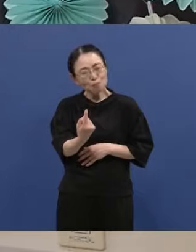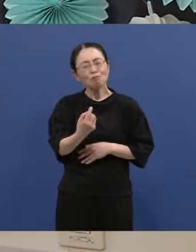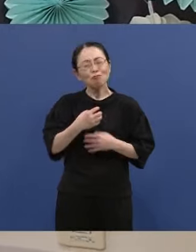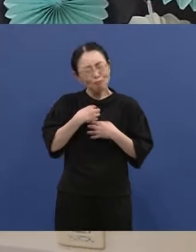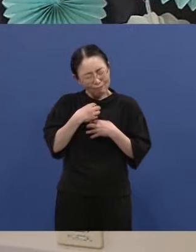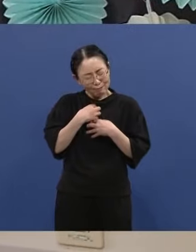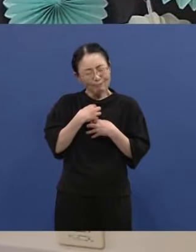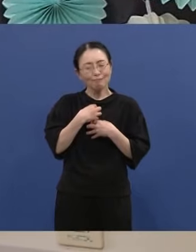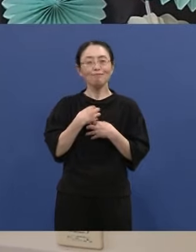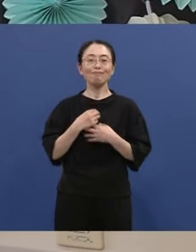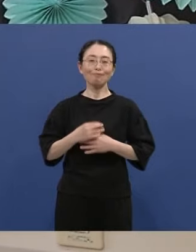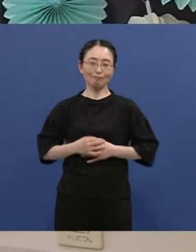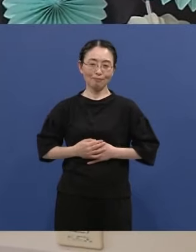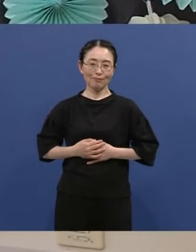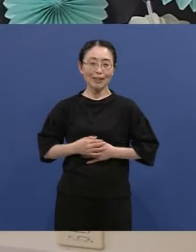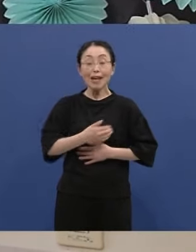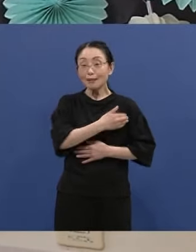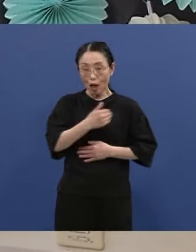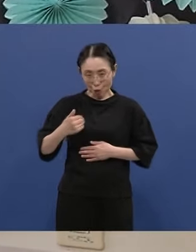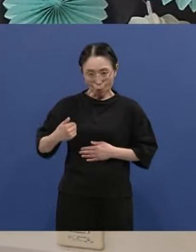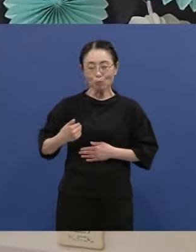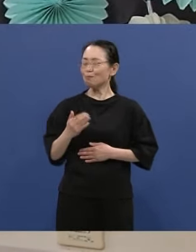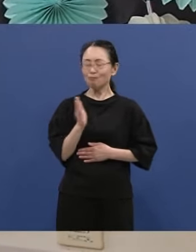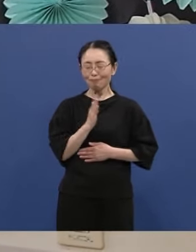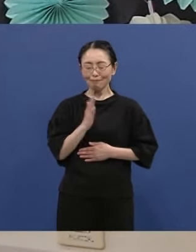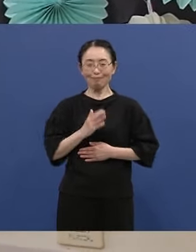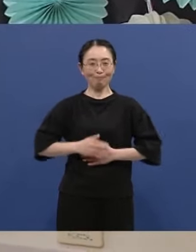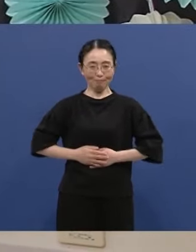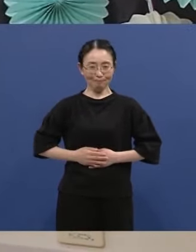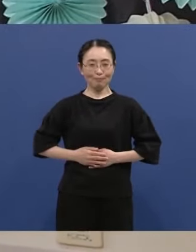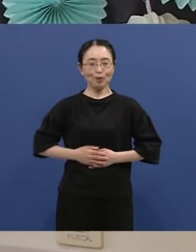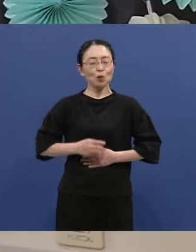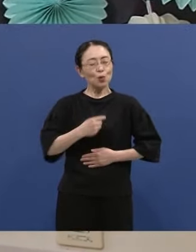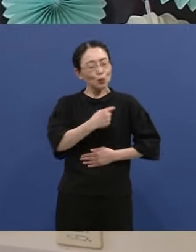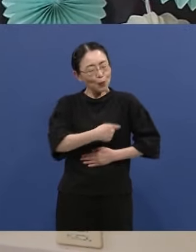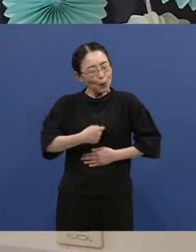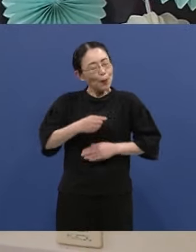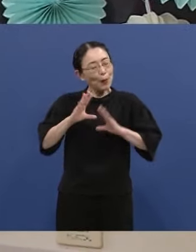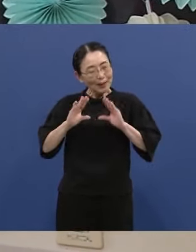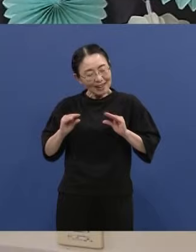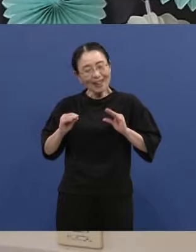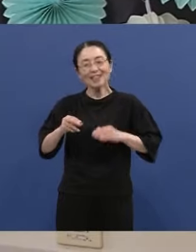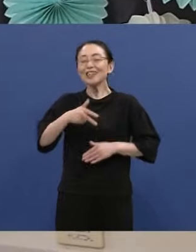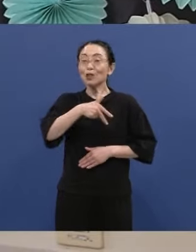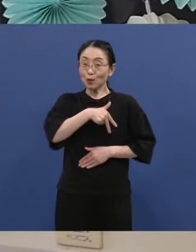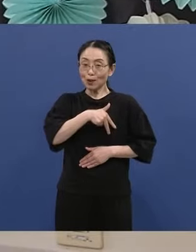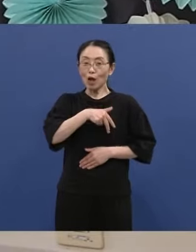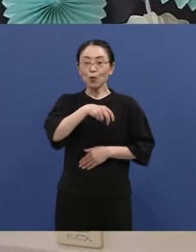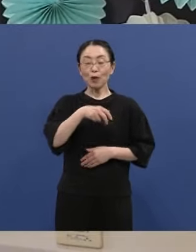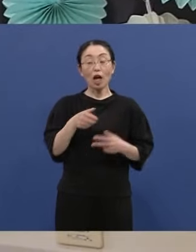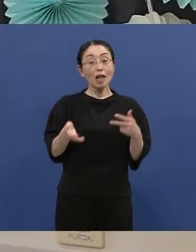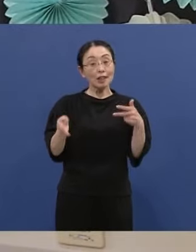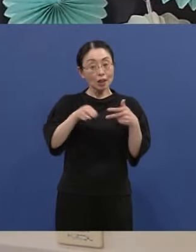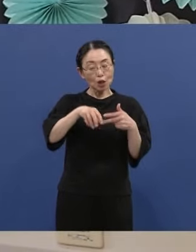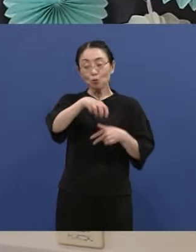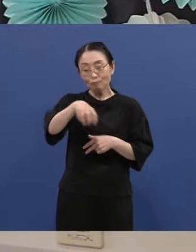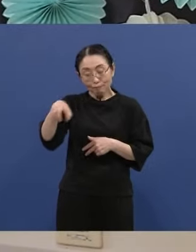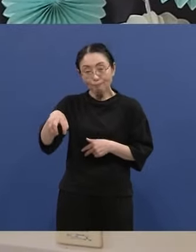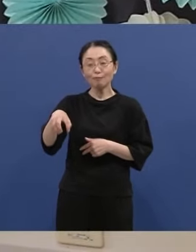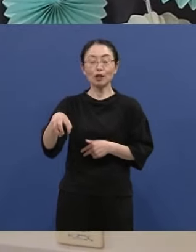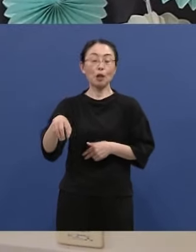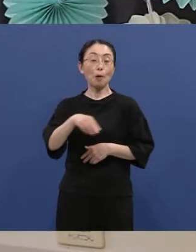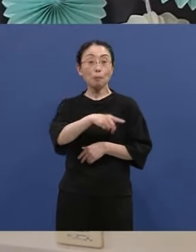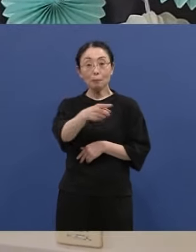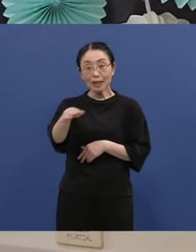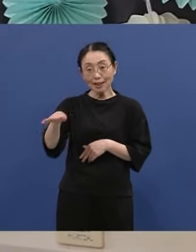ると思うんですけども、大丈夫です。心温かいスタッフがどの施設でもみんなのお越しをお待ちしてます